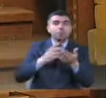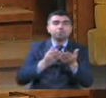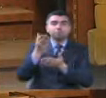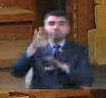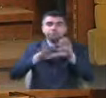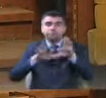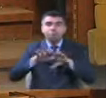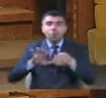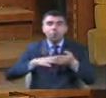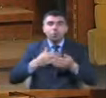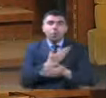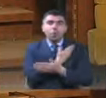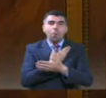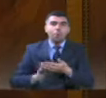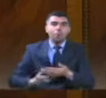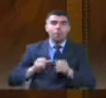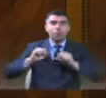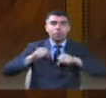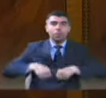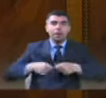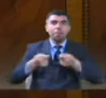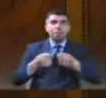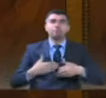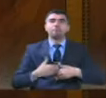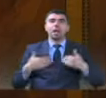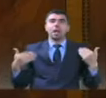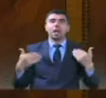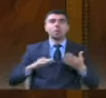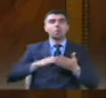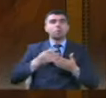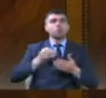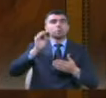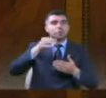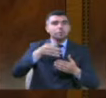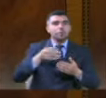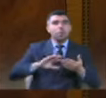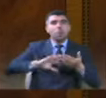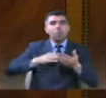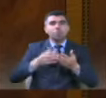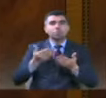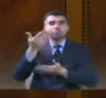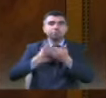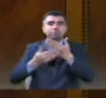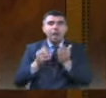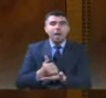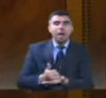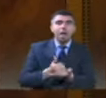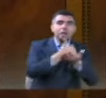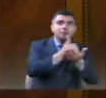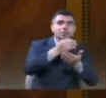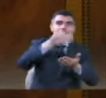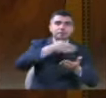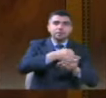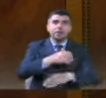إجراءات حكومية تروم إسعاد الطبقة العاملة وتحقيق رفاه عيشها وتكريمها التكريم